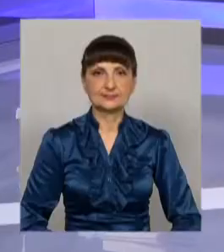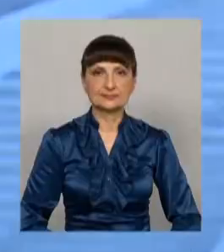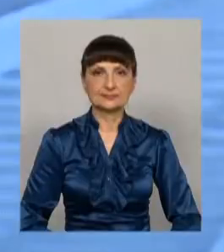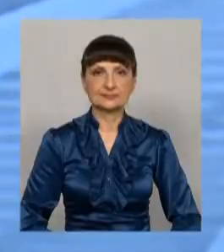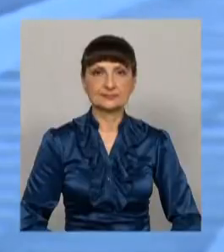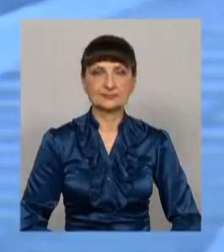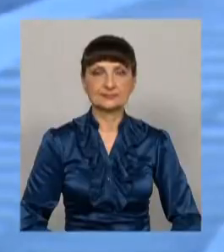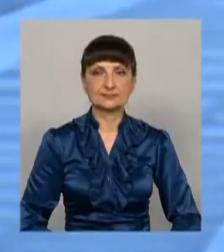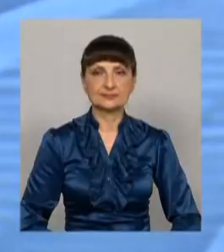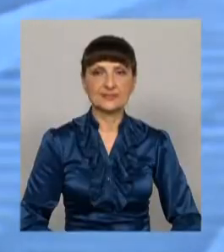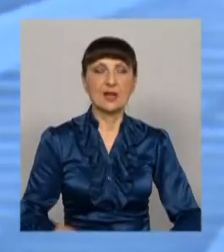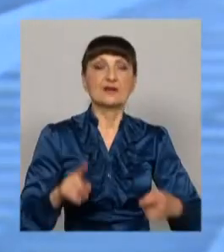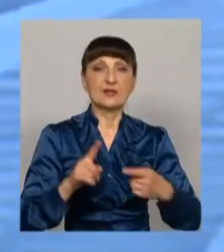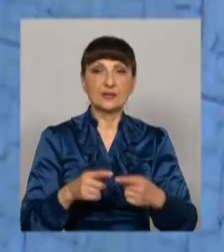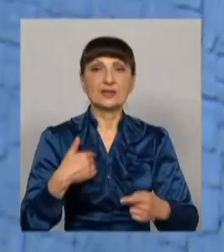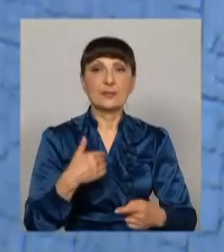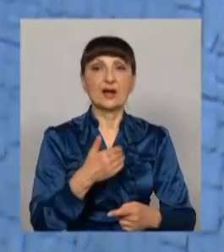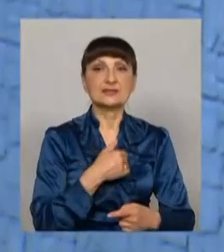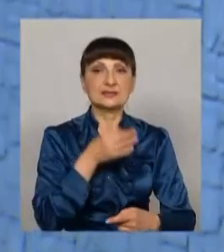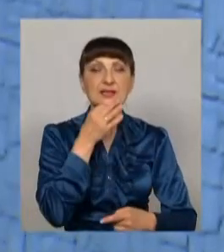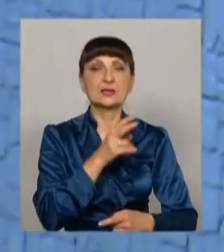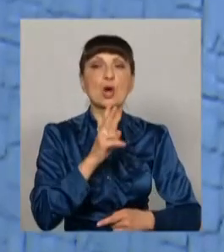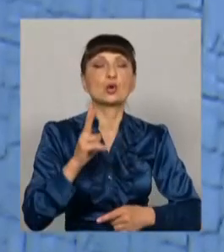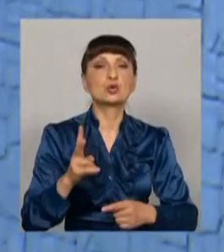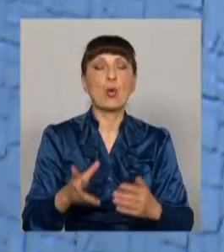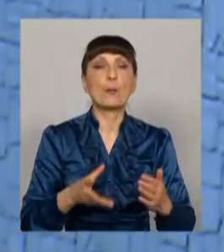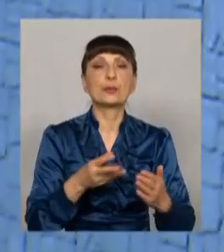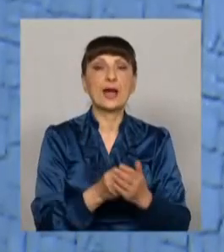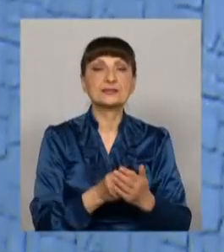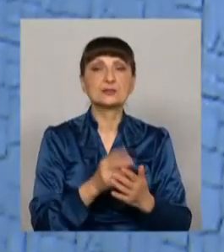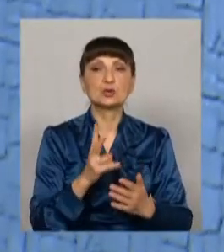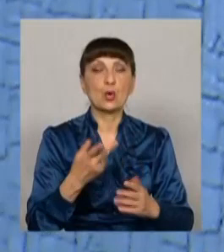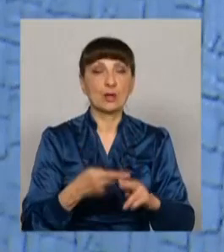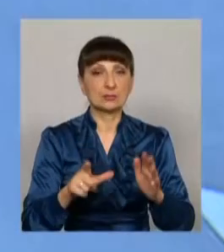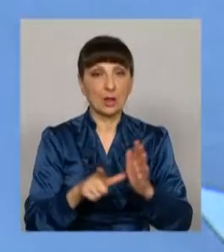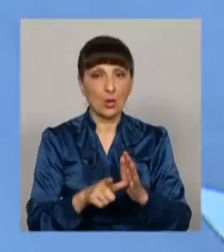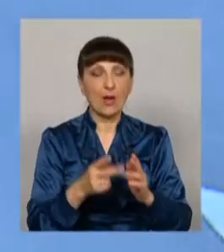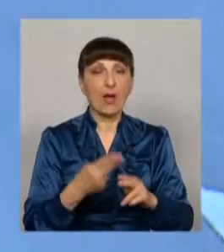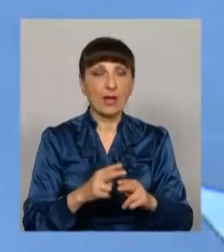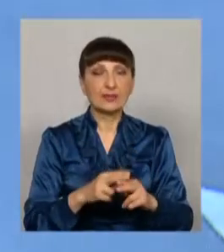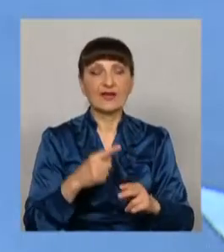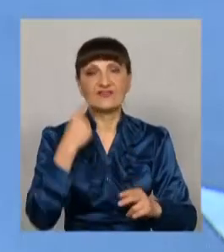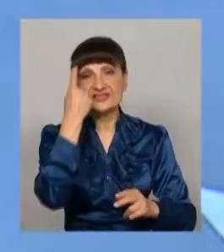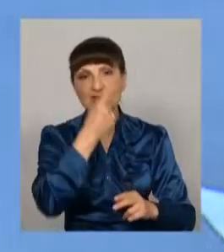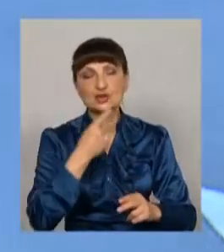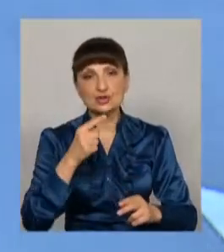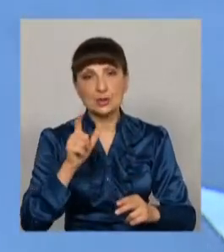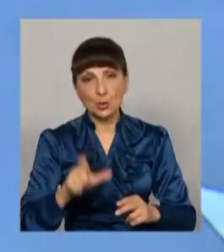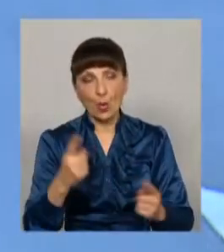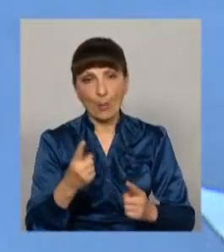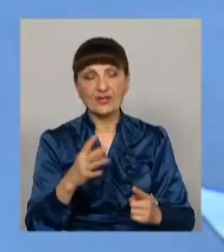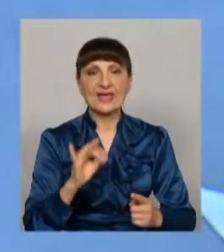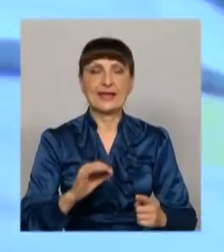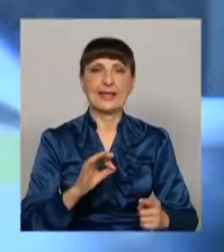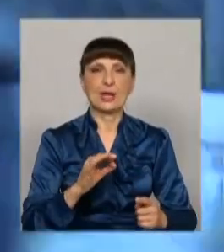Так, во-первых, я хотел бы остановиться, кто является плательщиком. Плательщиком данного налога являются физические и юридические лица, которые имеют на праве